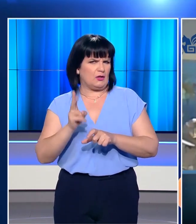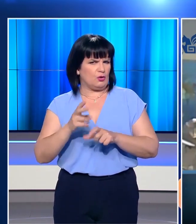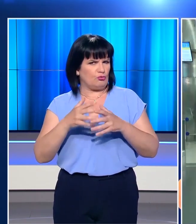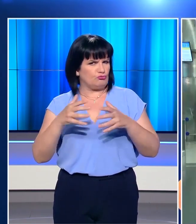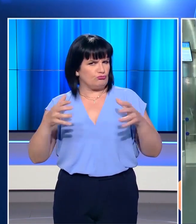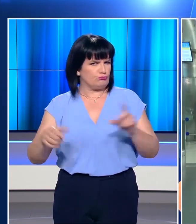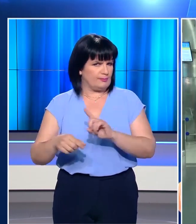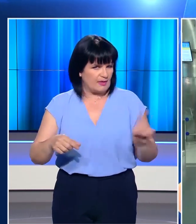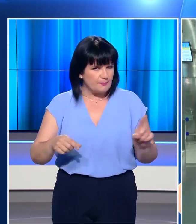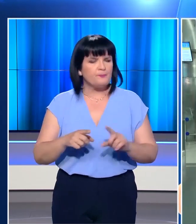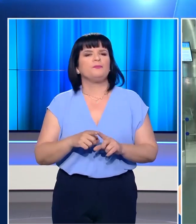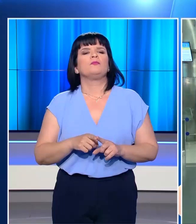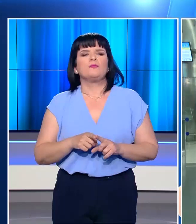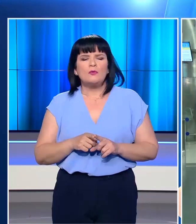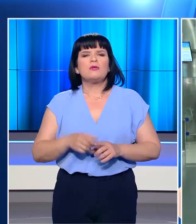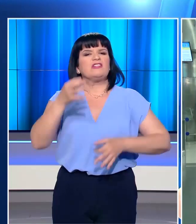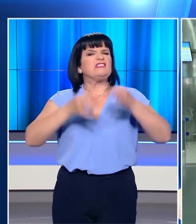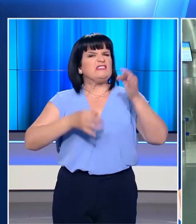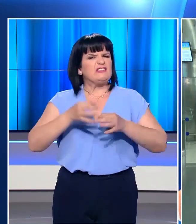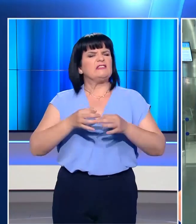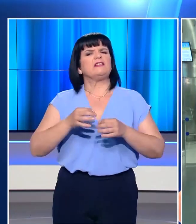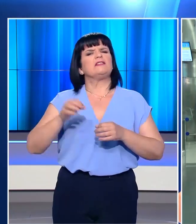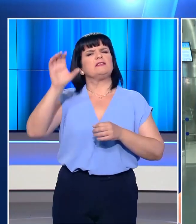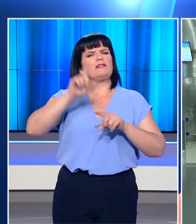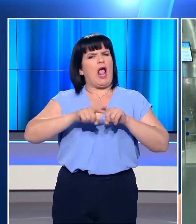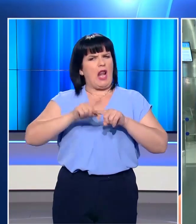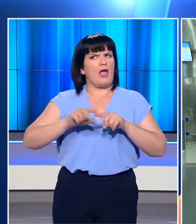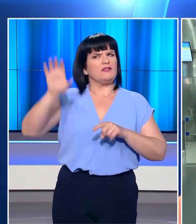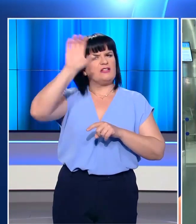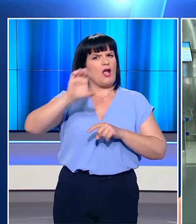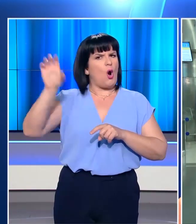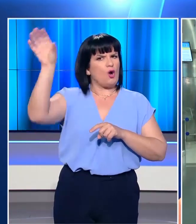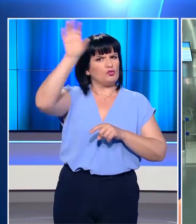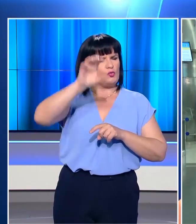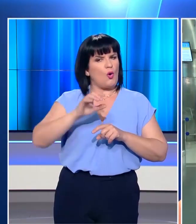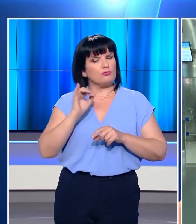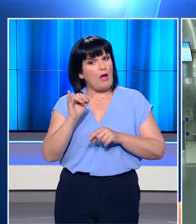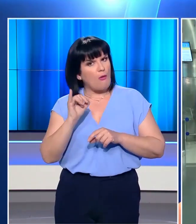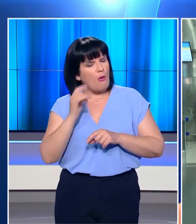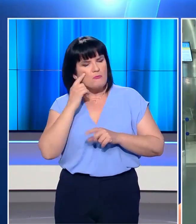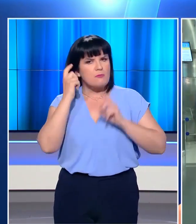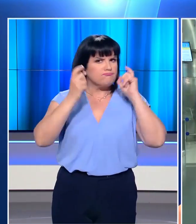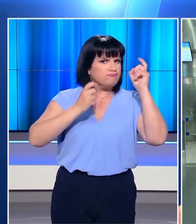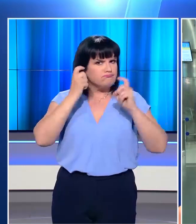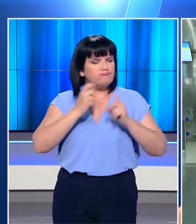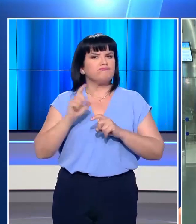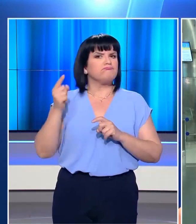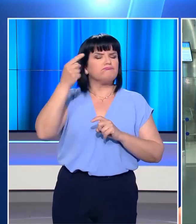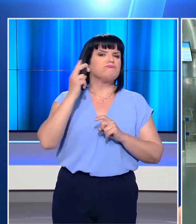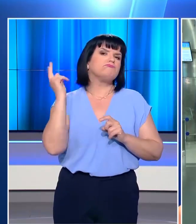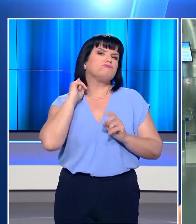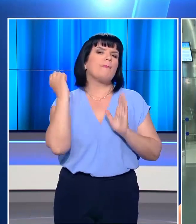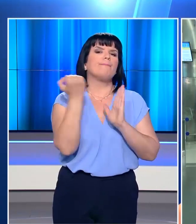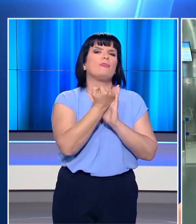and the other. Με τις διαβουλεύσεις μεταξύ της Ελλάδας και των άλλων ευρωπαϊκών χωρών να βρίσκονται σε εξέλιξη, ένα από τα ισχυρά σενάρια για τα ταξιδιωτικά πρωτόκολλα